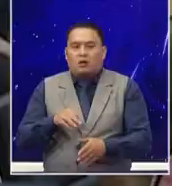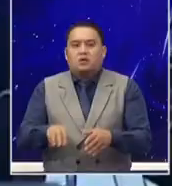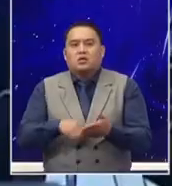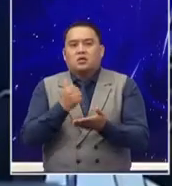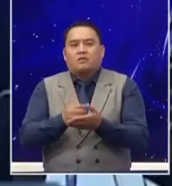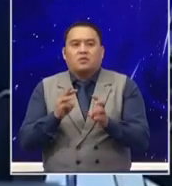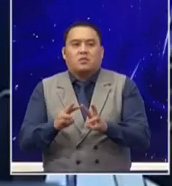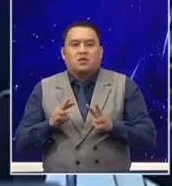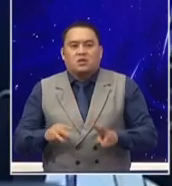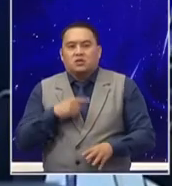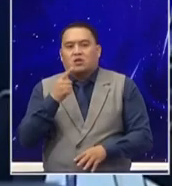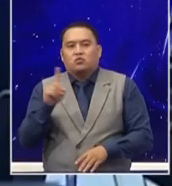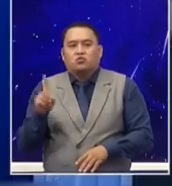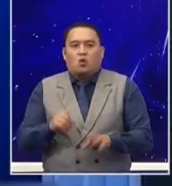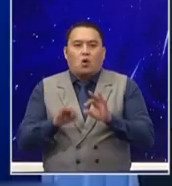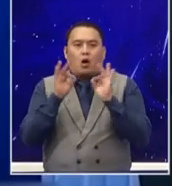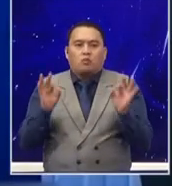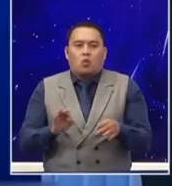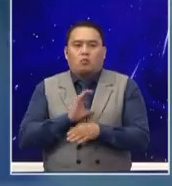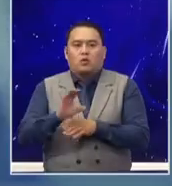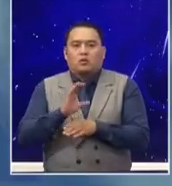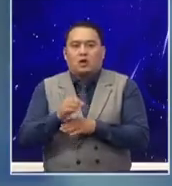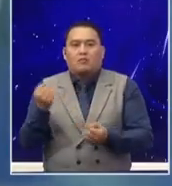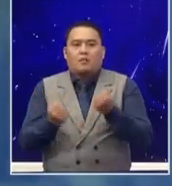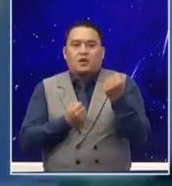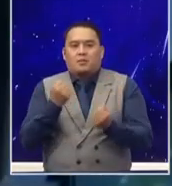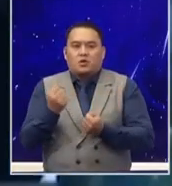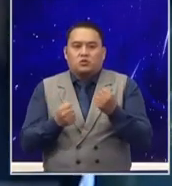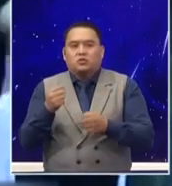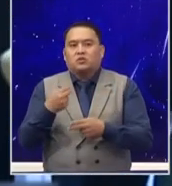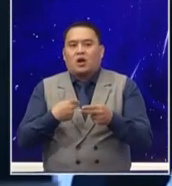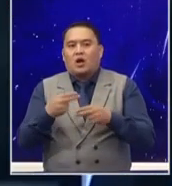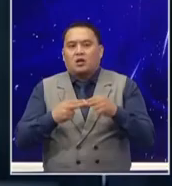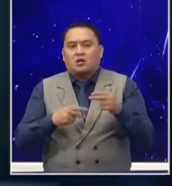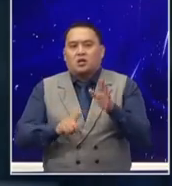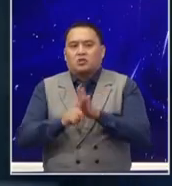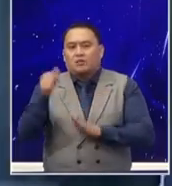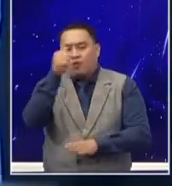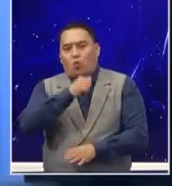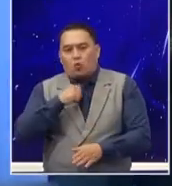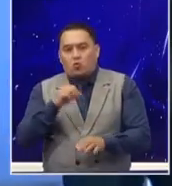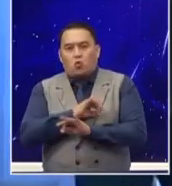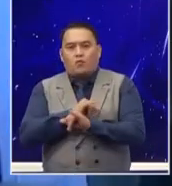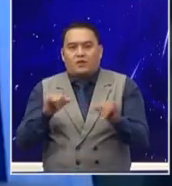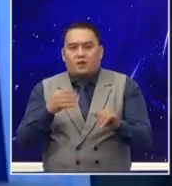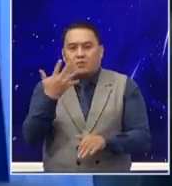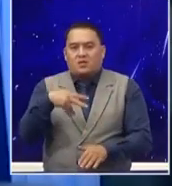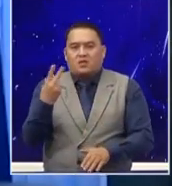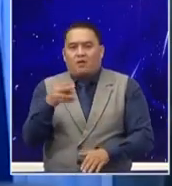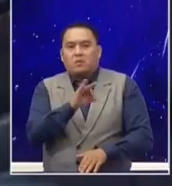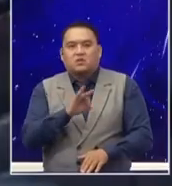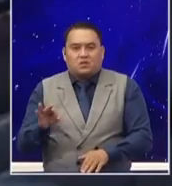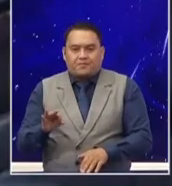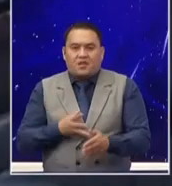Премьер-министр Аскар Мамин также отметил, что объем производства в автомобилестроении с начала года увеличился почти на